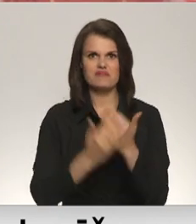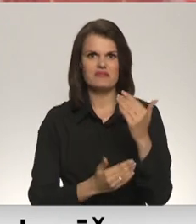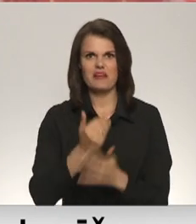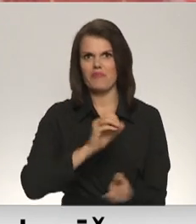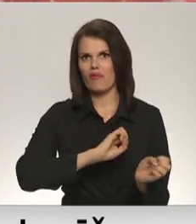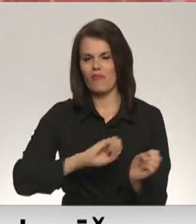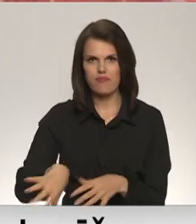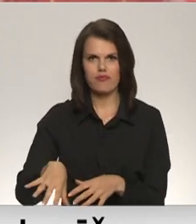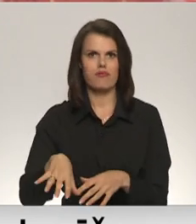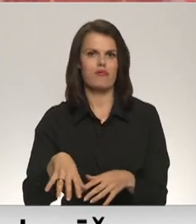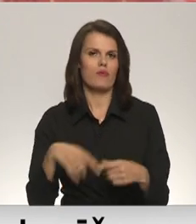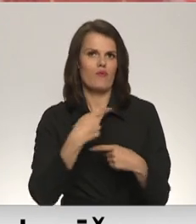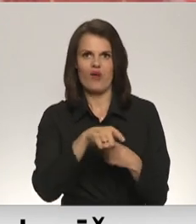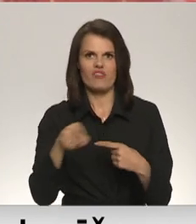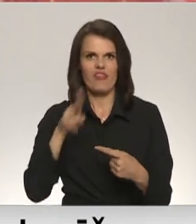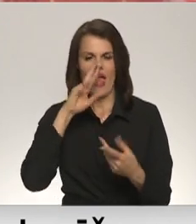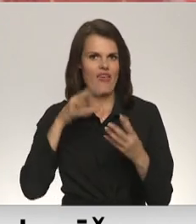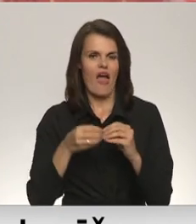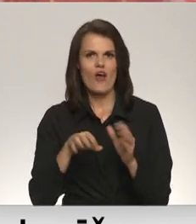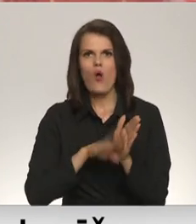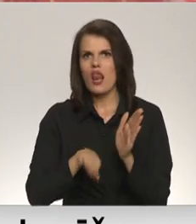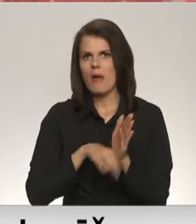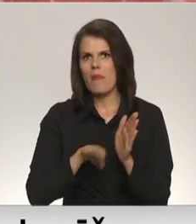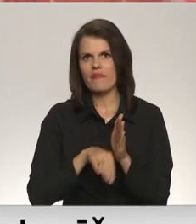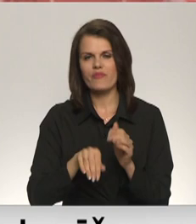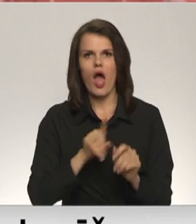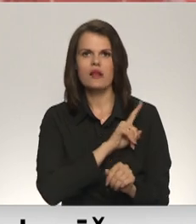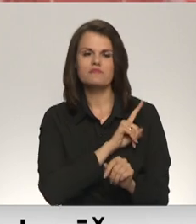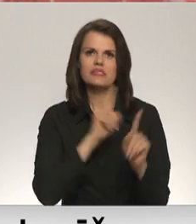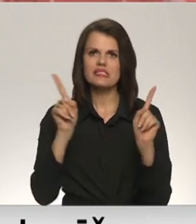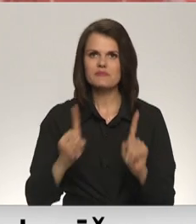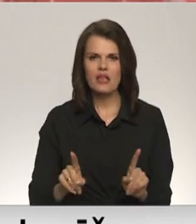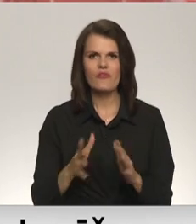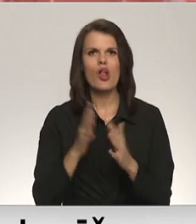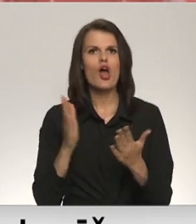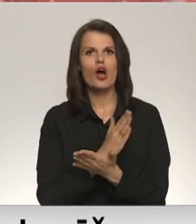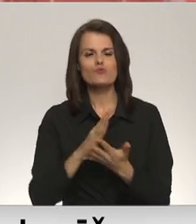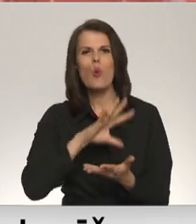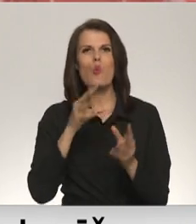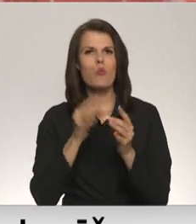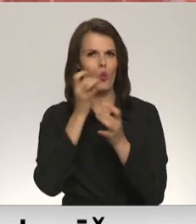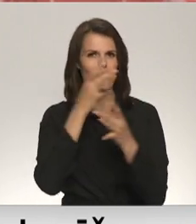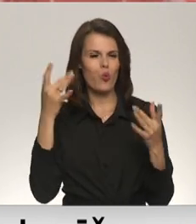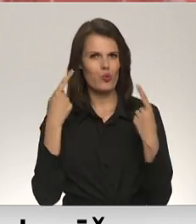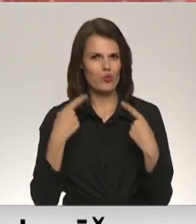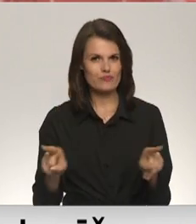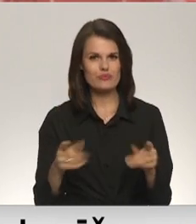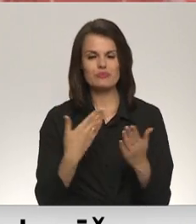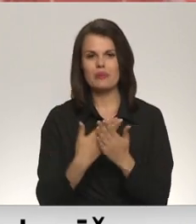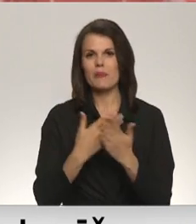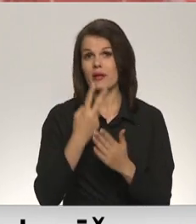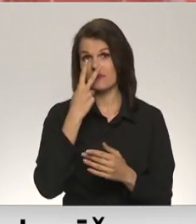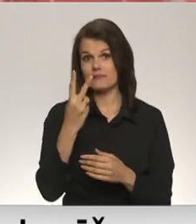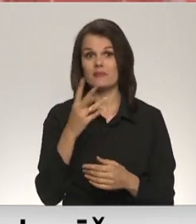uzvilkt vai kaut ko citu ievērot elementāru. Un es domāju, tas, kas ir tā lielā atšķirība, bija tā kopējā kultūra. Ja, ka, teiksim, ja tu redzi, ka